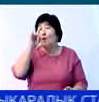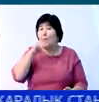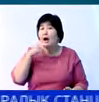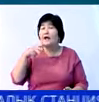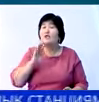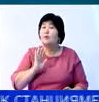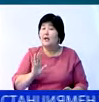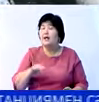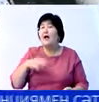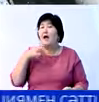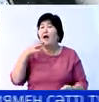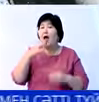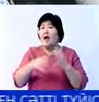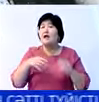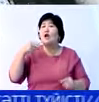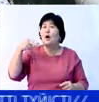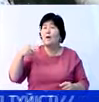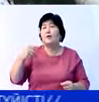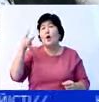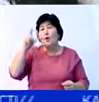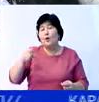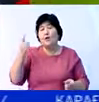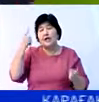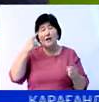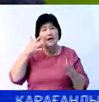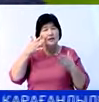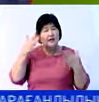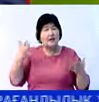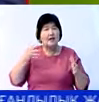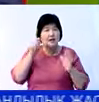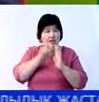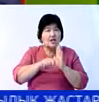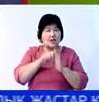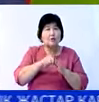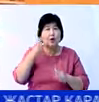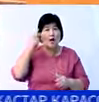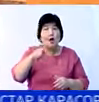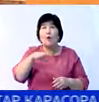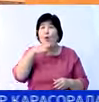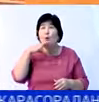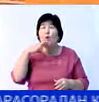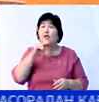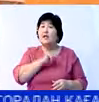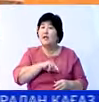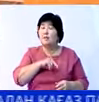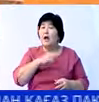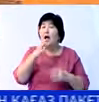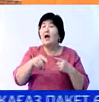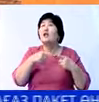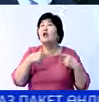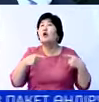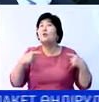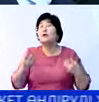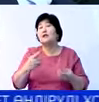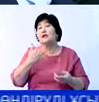әдебиетін ғана емес, әлем әдебиеті өкілдерінің де шығармашылығын терең зерттеп жүрген ғалым. Оның көптеген ғылыми еңбектері әлемнің бірнеше